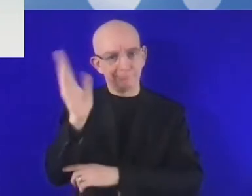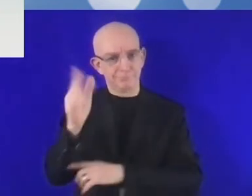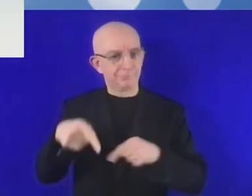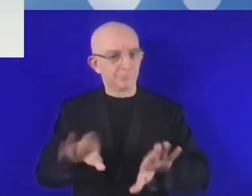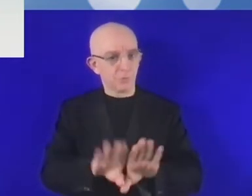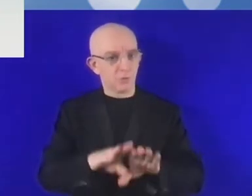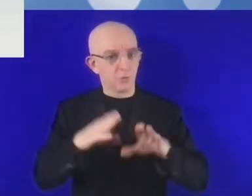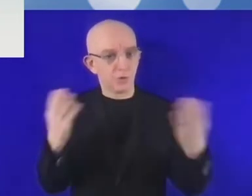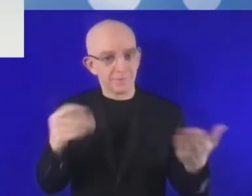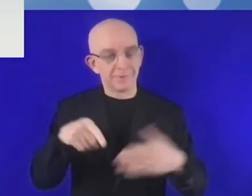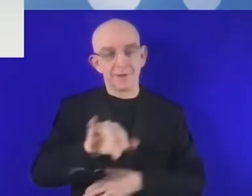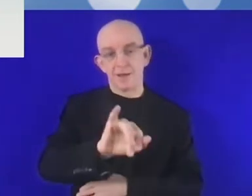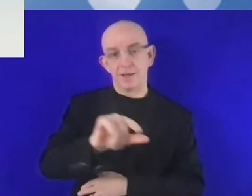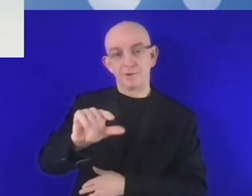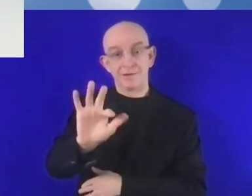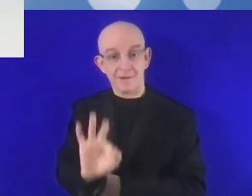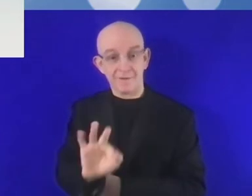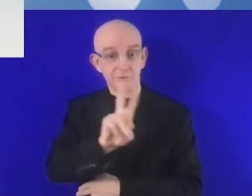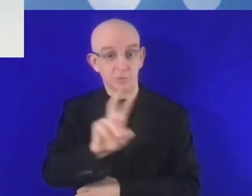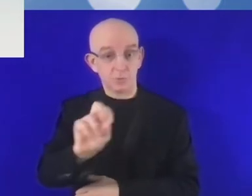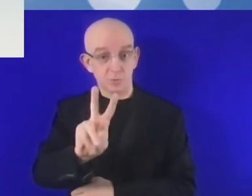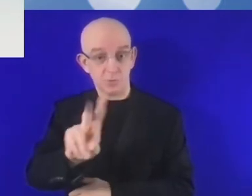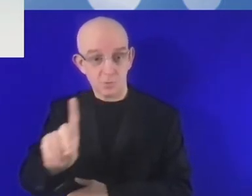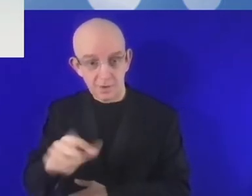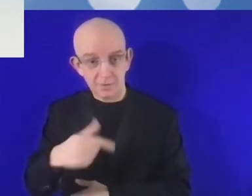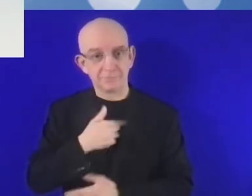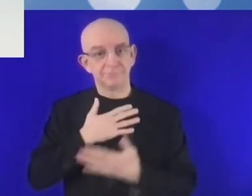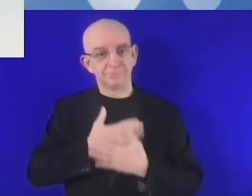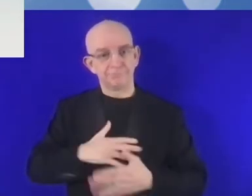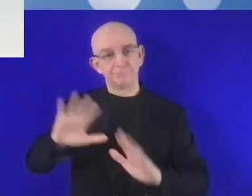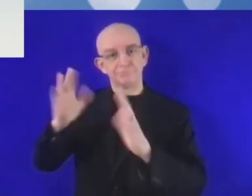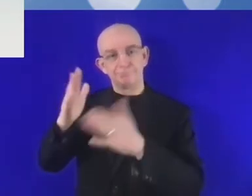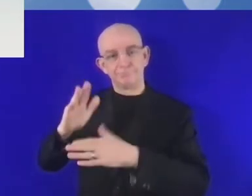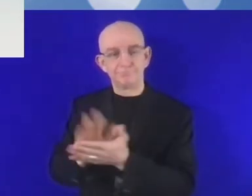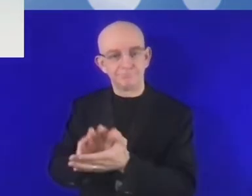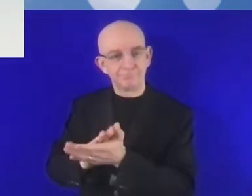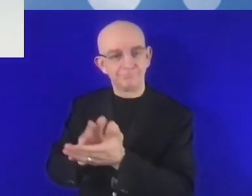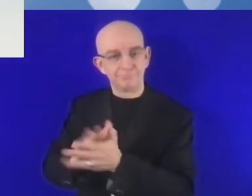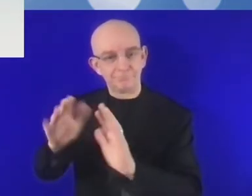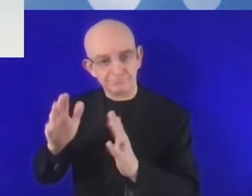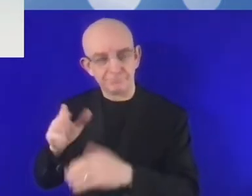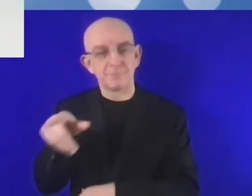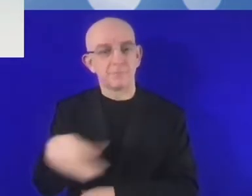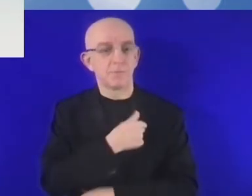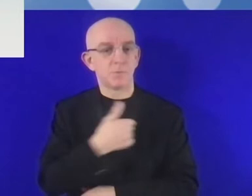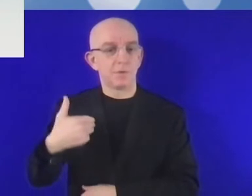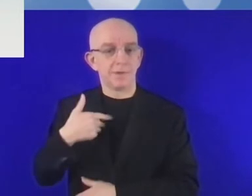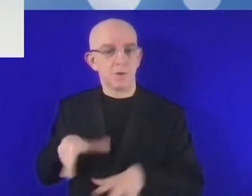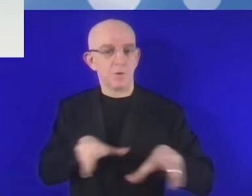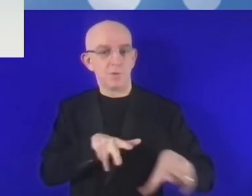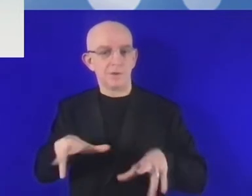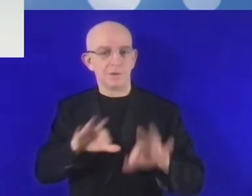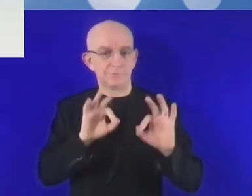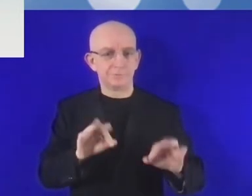للمشغلين في أوروبا وليس فقط. أشكركم على دعوتي إلى افتتاح